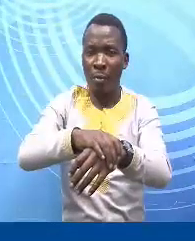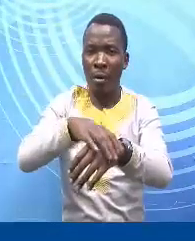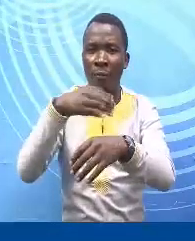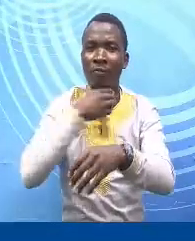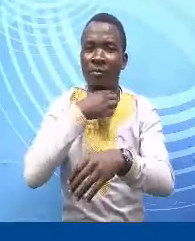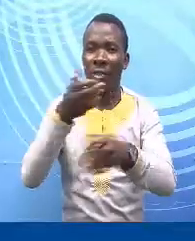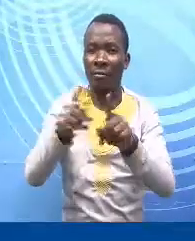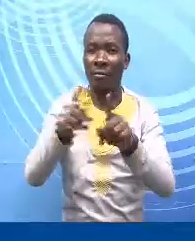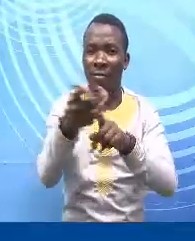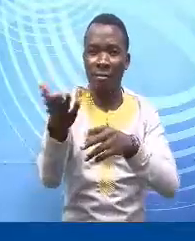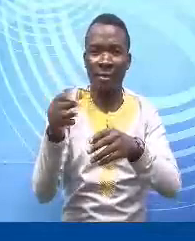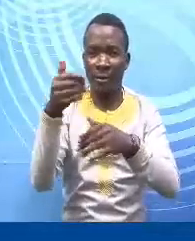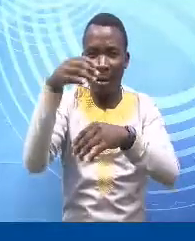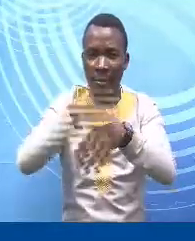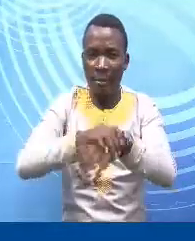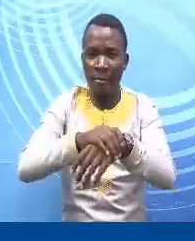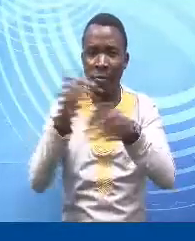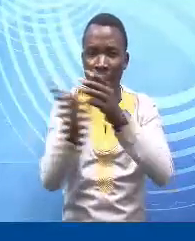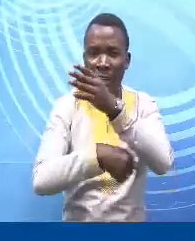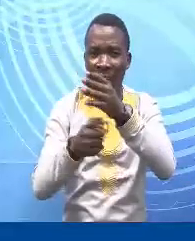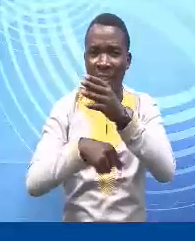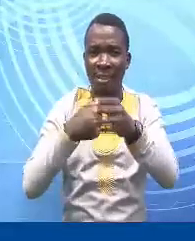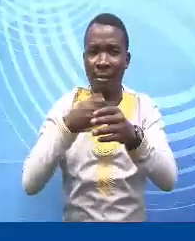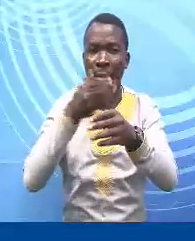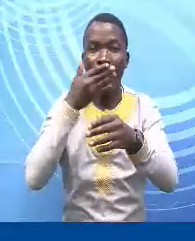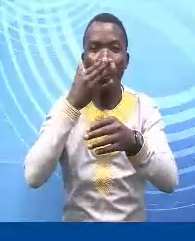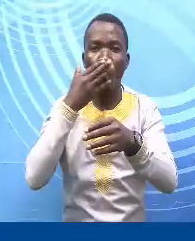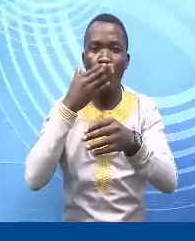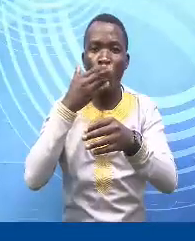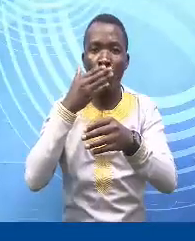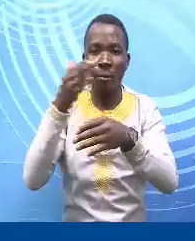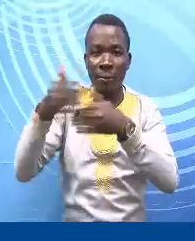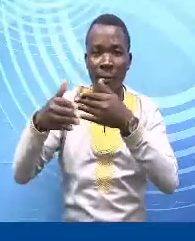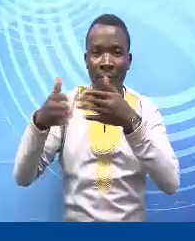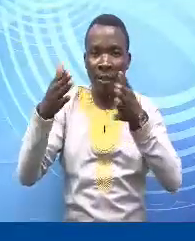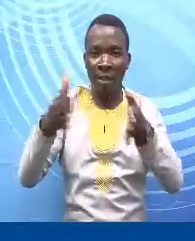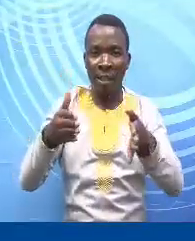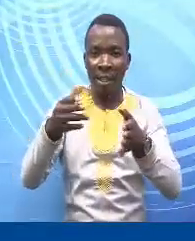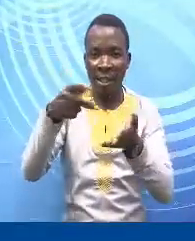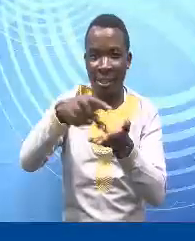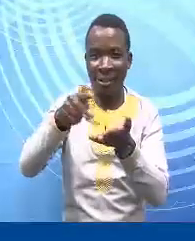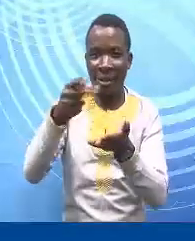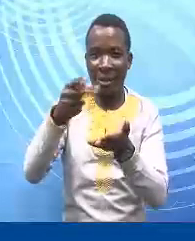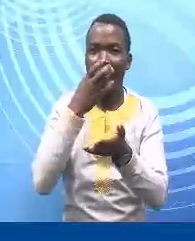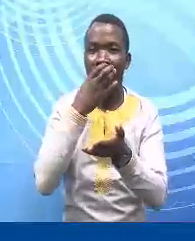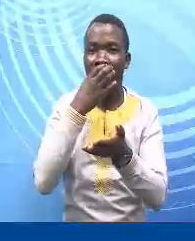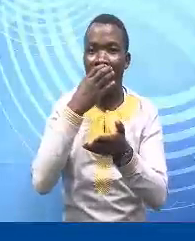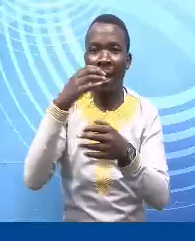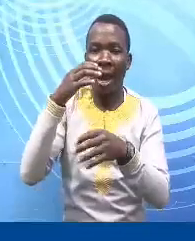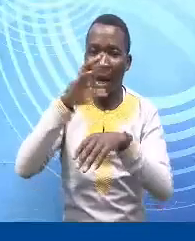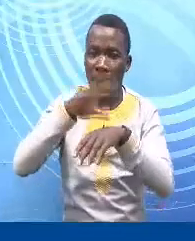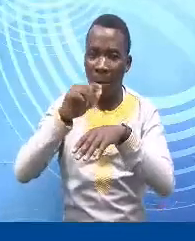gutya baramfata barankubita ndatabaza umuturanyi nangiye guhaha avoka